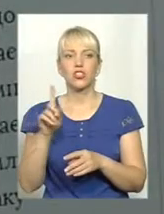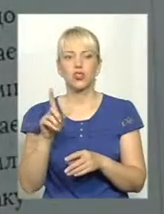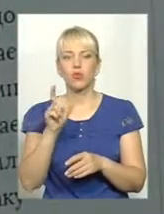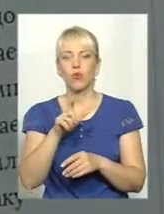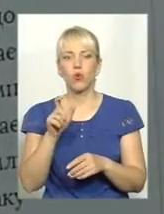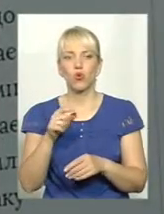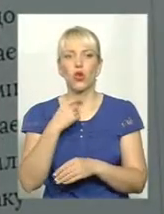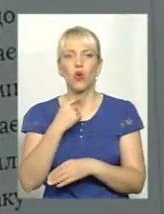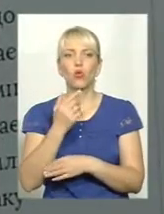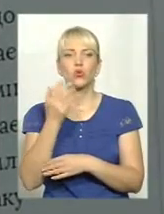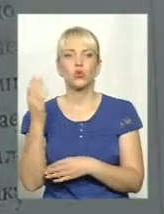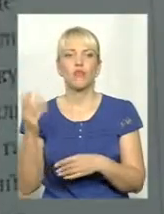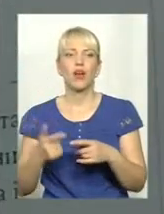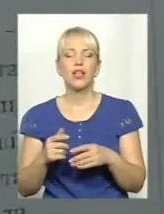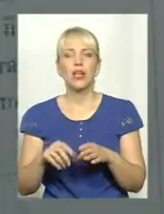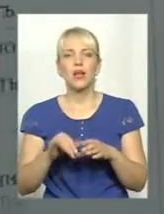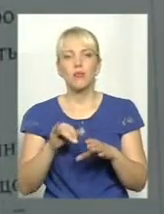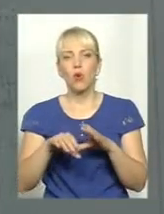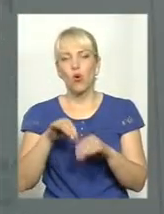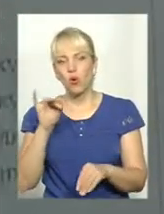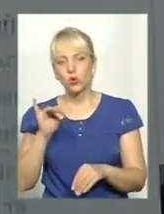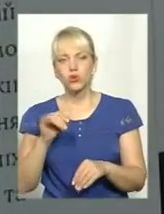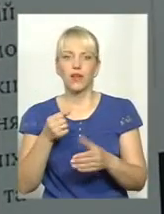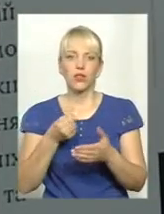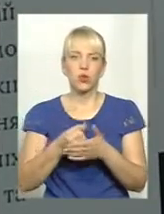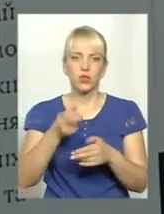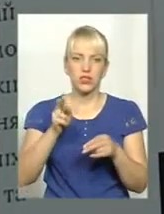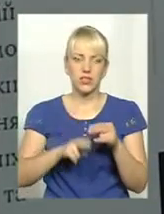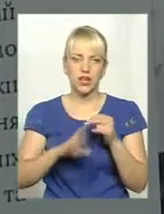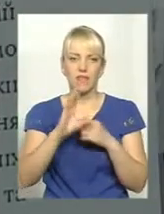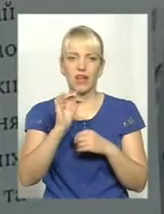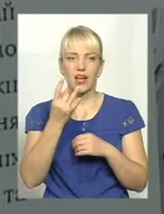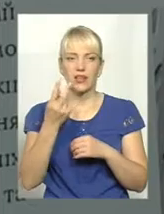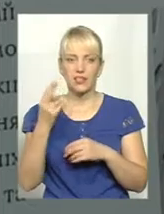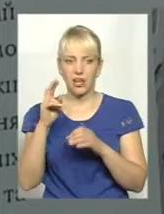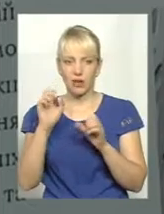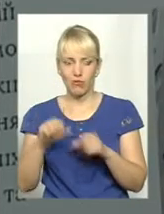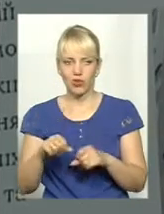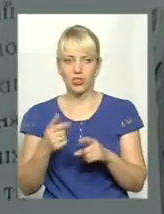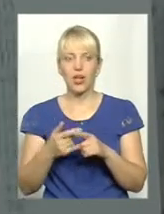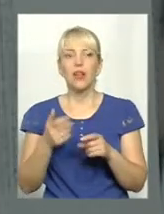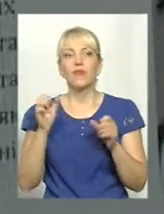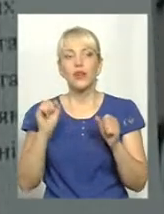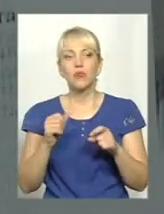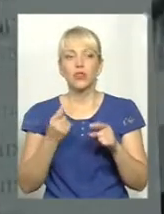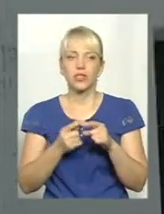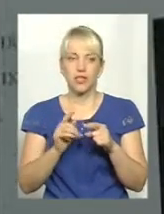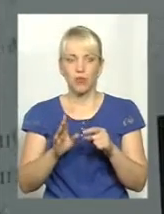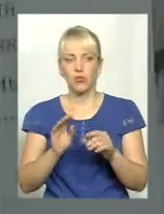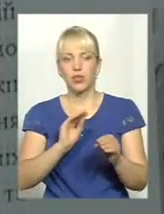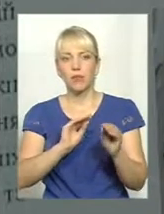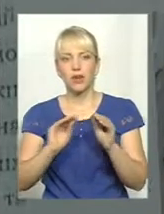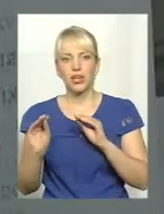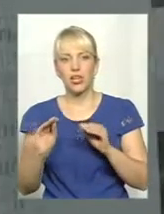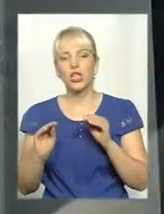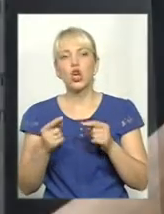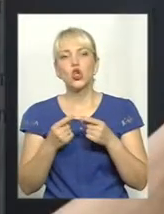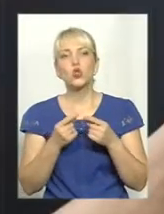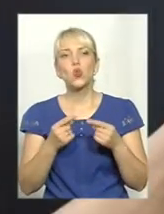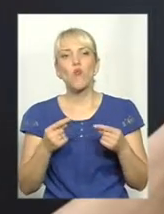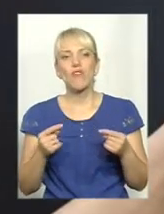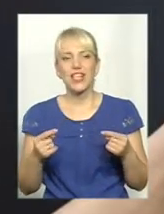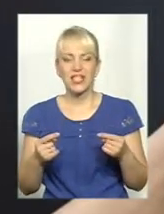в газетах інформацію, розмістимо на бордах або на сітілайтах інформацію, щоб люди бачили і вони знали, що в нас таке голосування